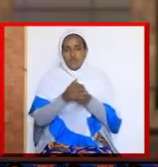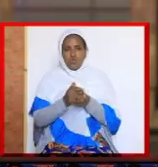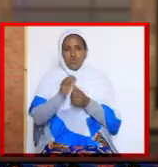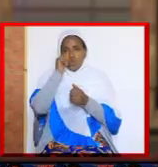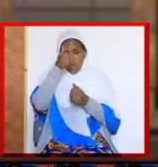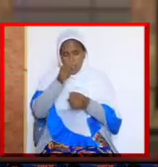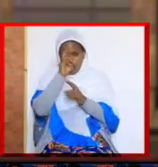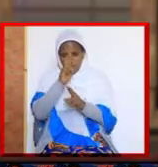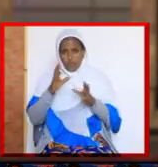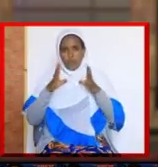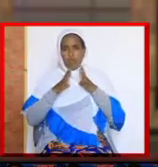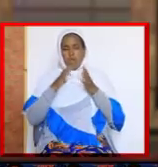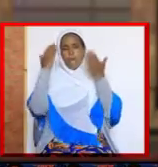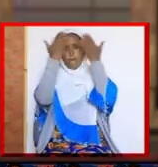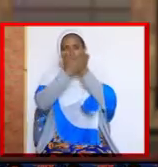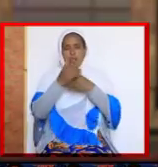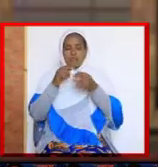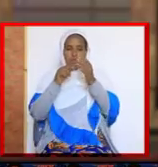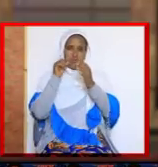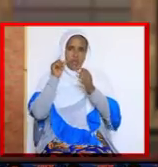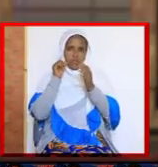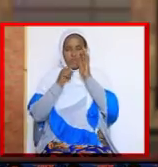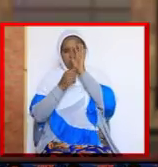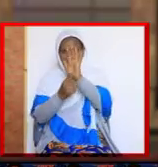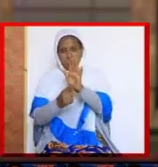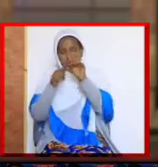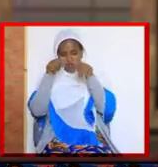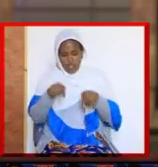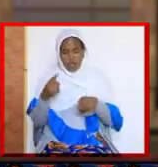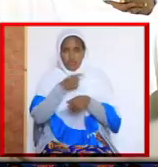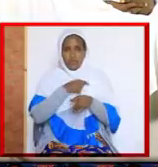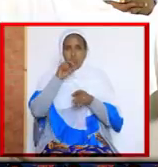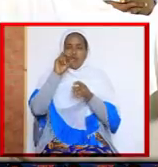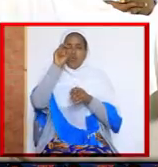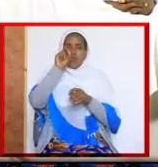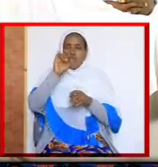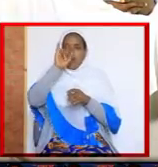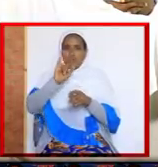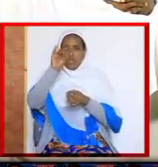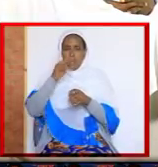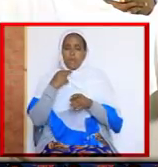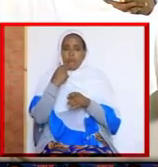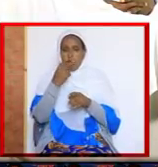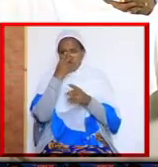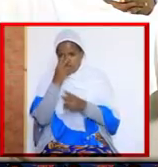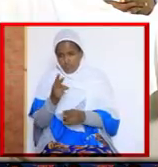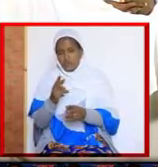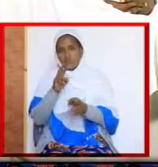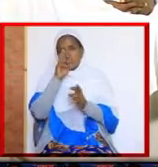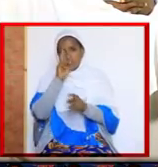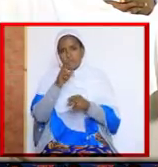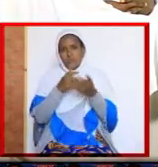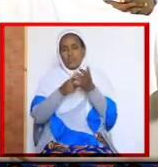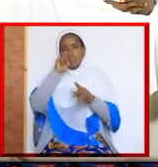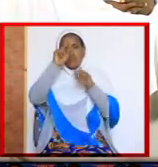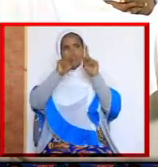ሐሙስ ለነገ ስቅለት ክብረ በዓል ማታ ነው ያሳያቸውና ዛሬም እኛ ዋዜማውን በስውር ካህናት ብቻ ነው